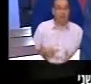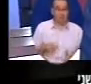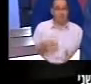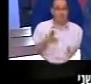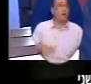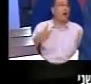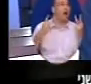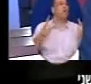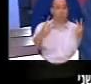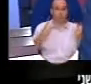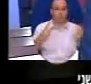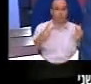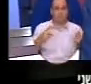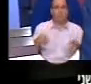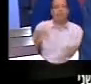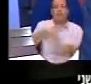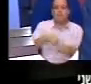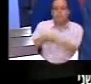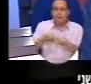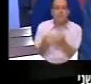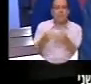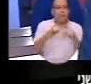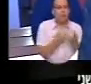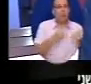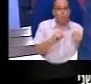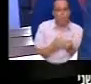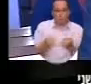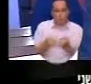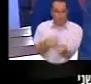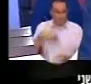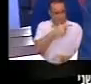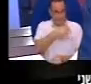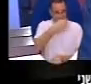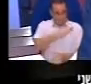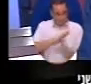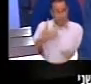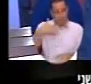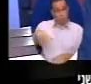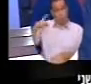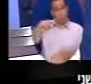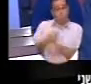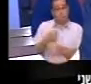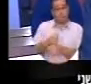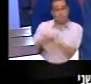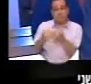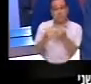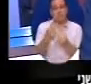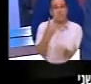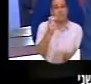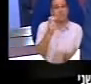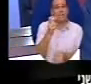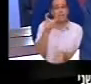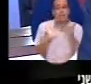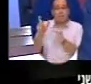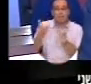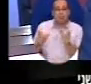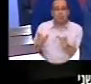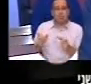מתרחשת במסגרת סדנאות שאנחנו עושים לאחר הרצאות. בינינו, 20 איש, קציני